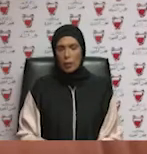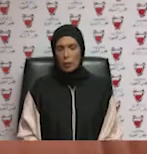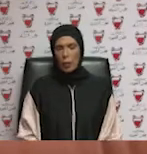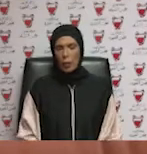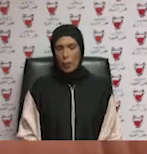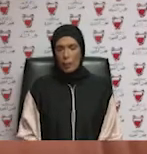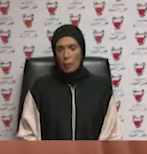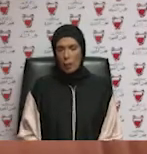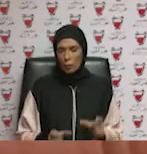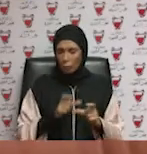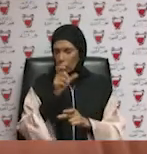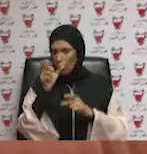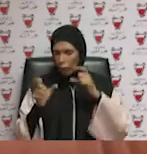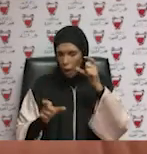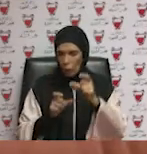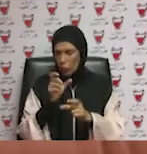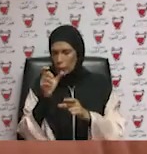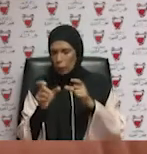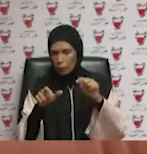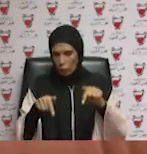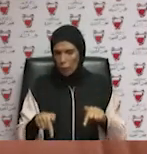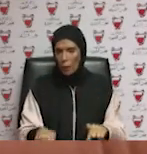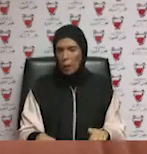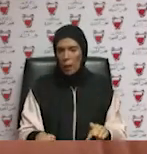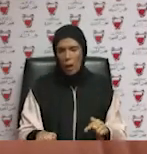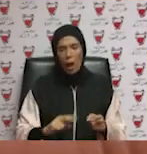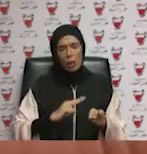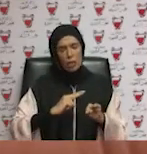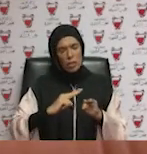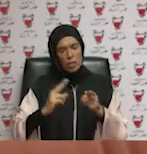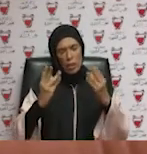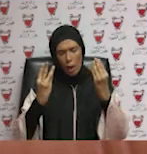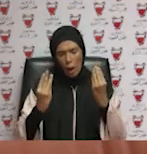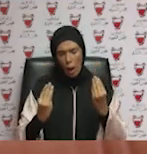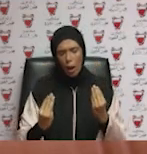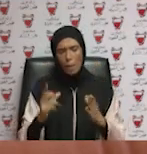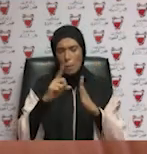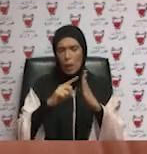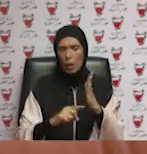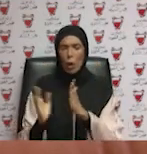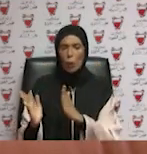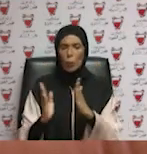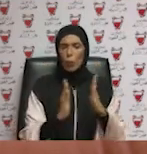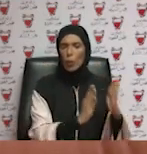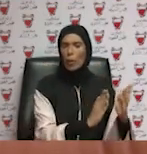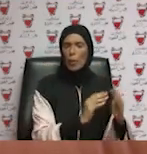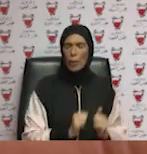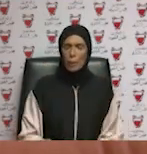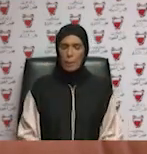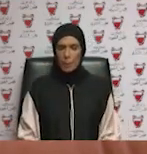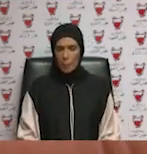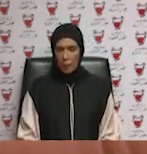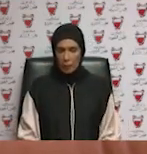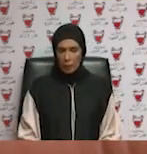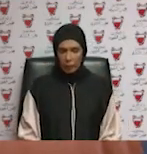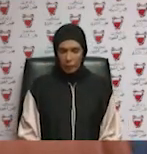مباشرة رقابتها وإشرافها بقصد السلامة وبقصد أساساً القانون المنظم لها. اليوم